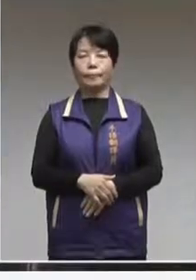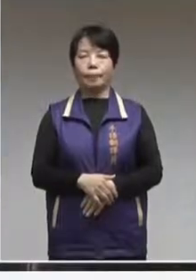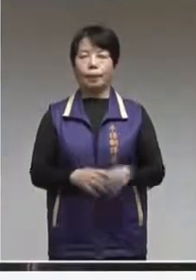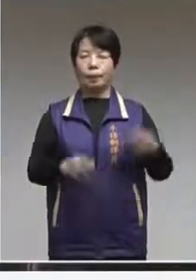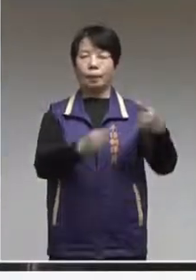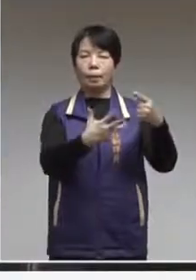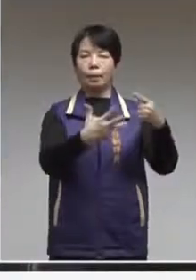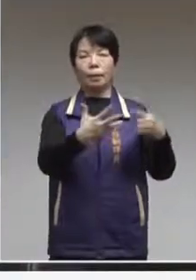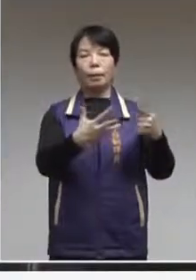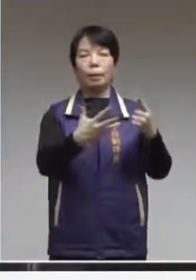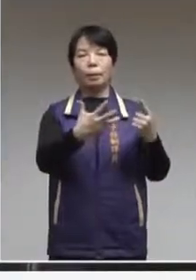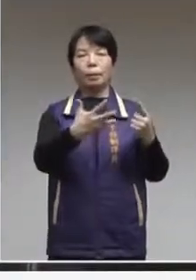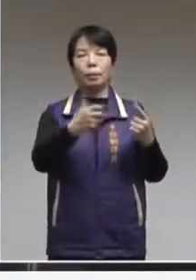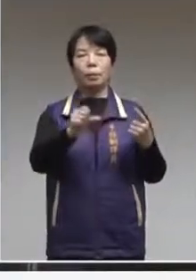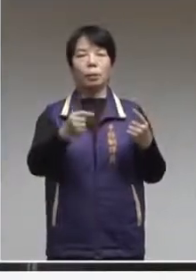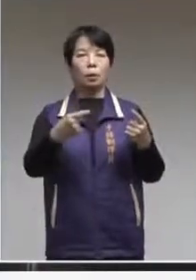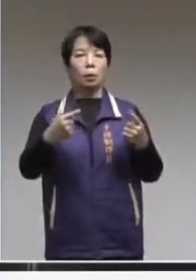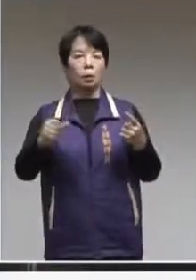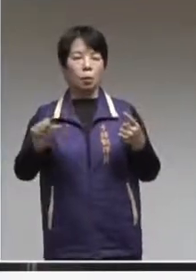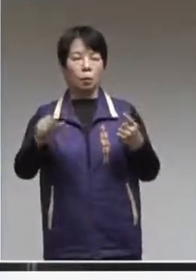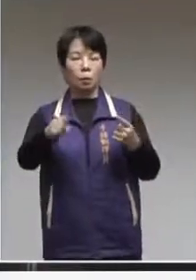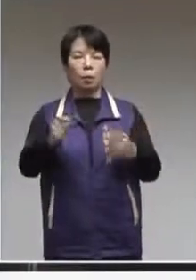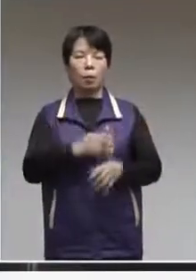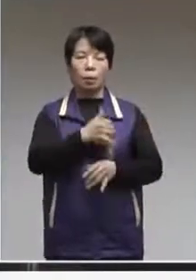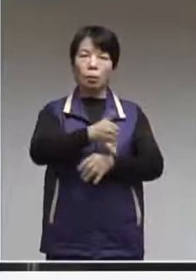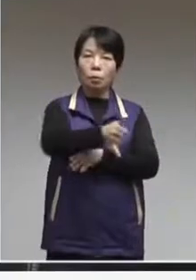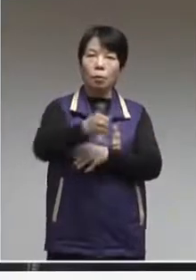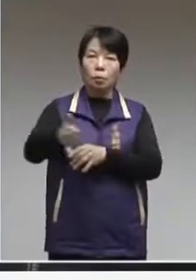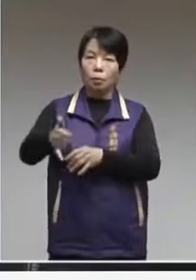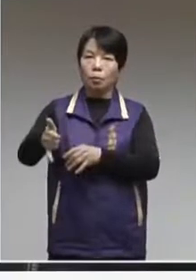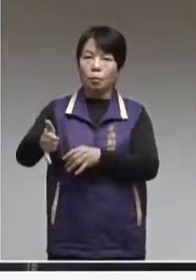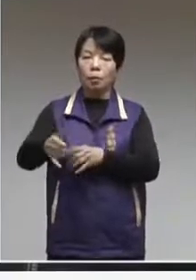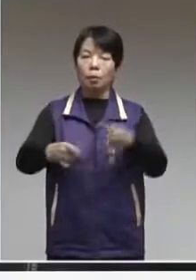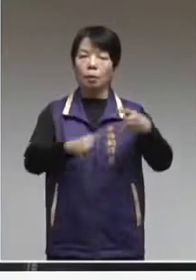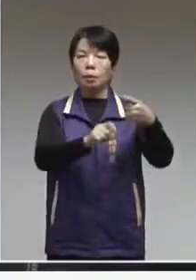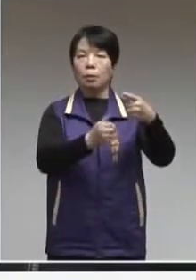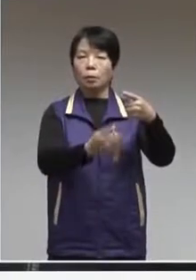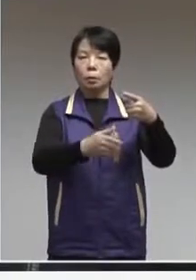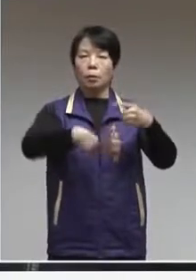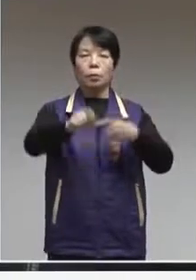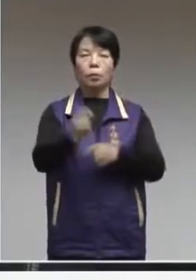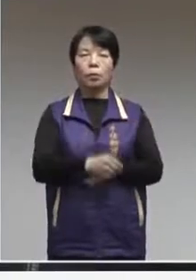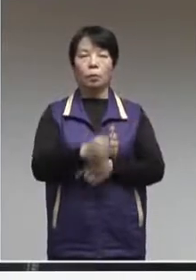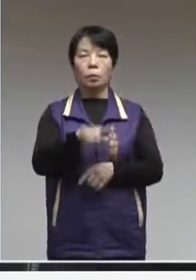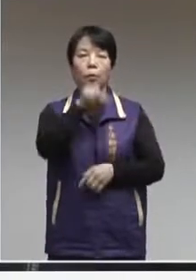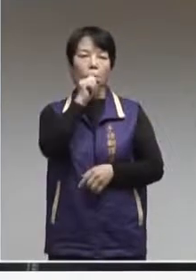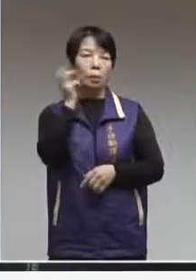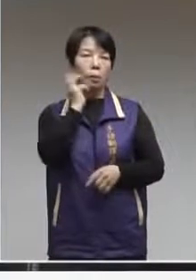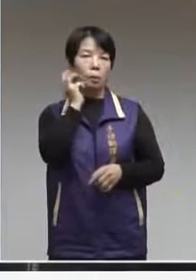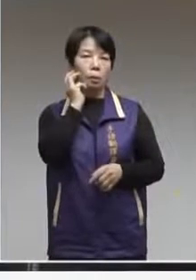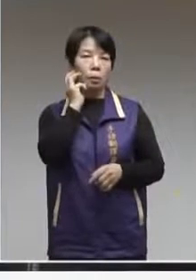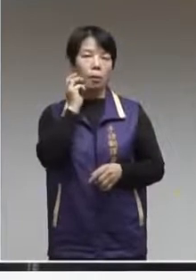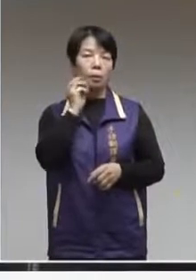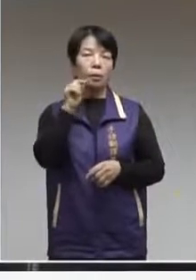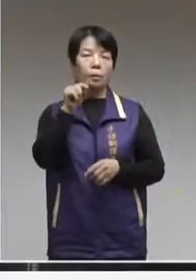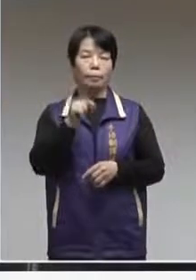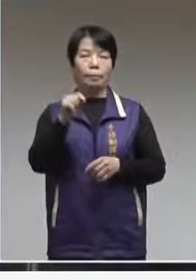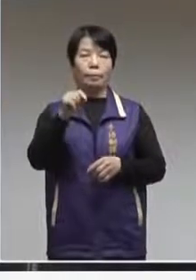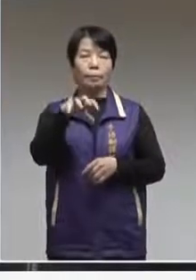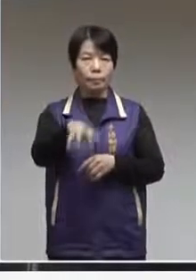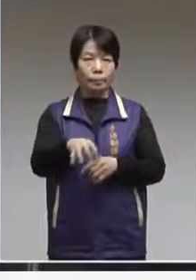按18515哈，它的活动史在1月19号是到鸟松的永恒天师，还